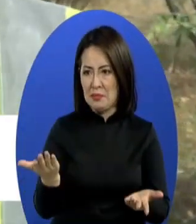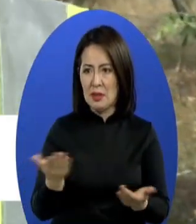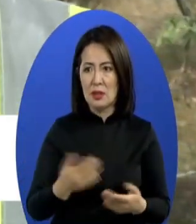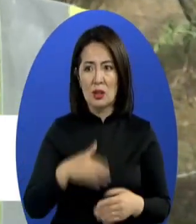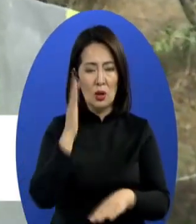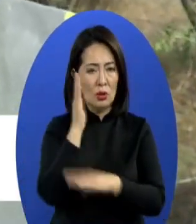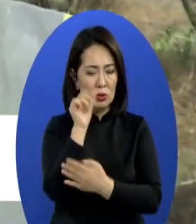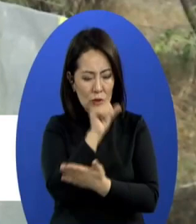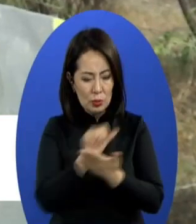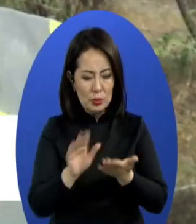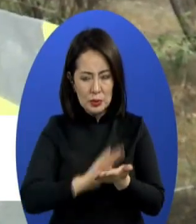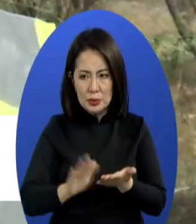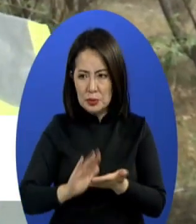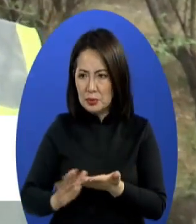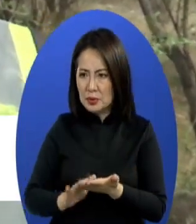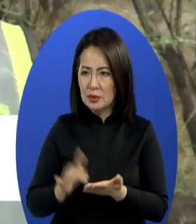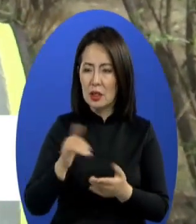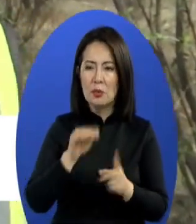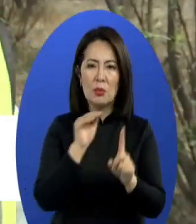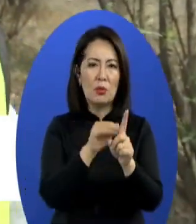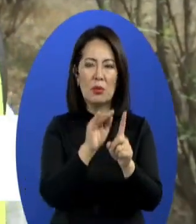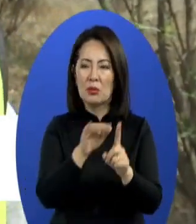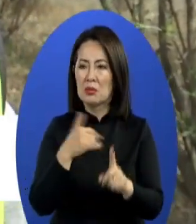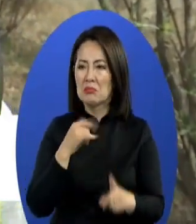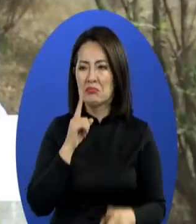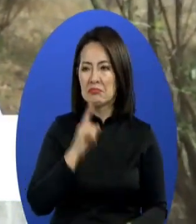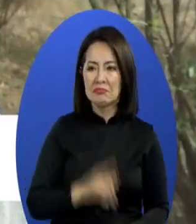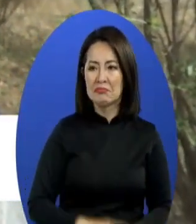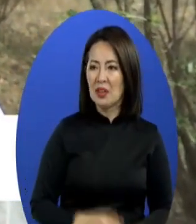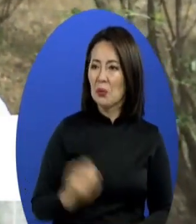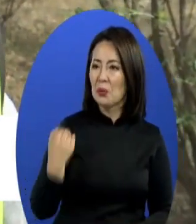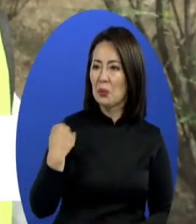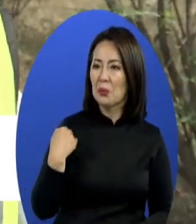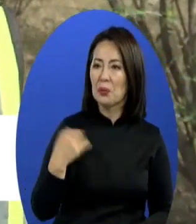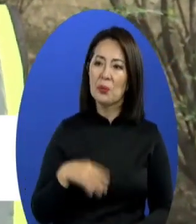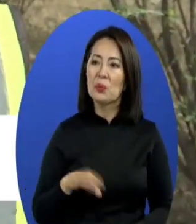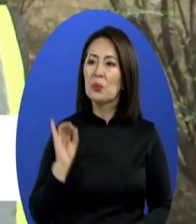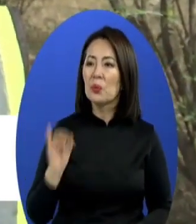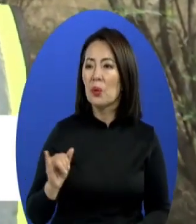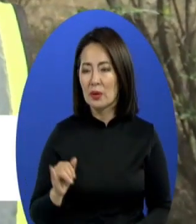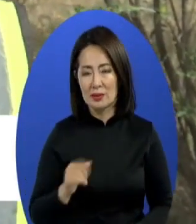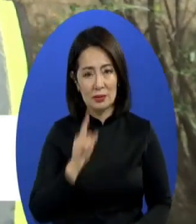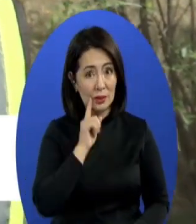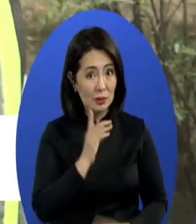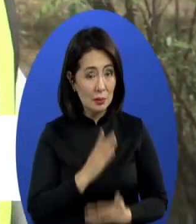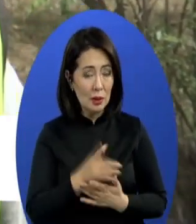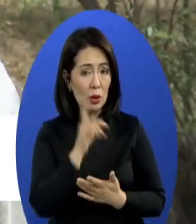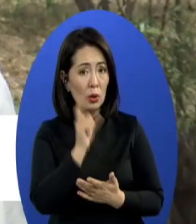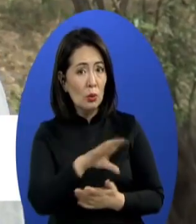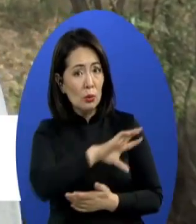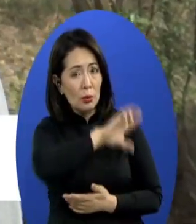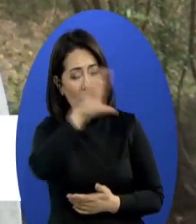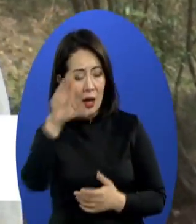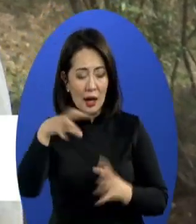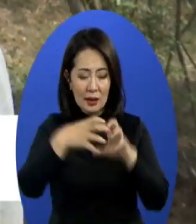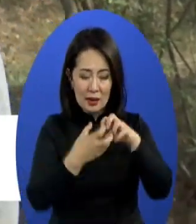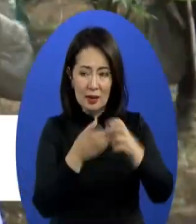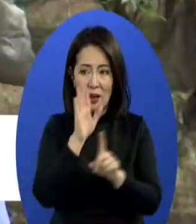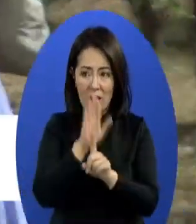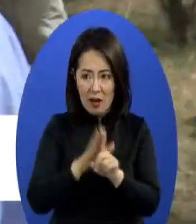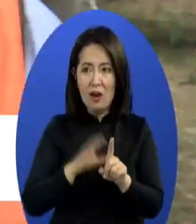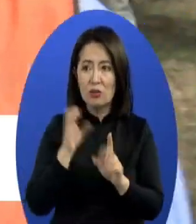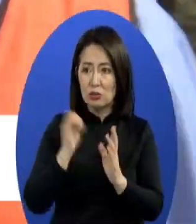өдөр болгонд түйж байгаа шаардлага тахаа зарим нь бас дургуутсан байх хэрэгтэй. Тиймэрхүүл энэ да. Хүн болгон юм чинь байгаль дэлхийг хайрлах ёстой шүү